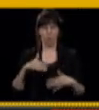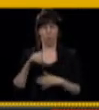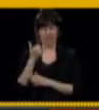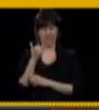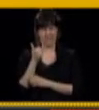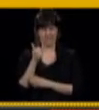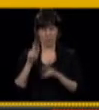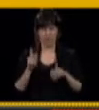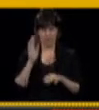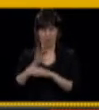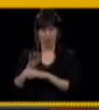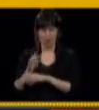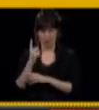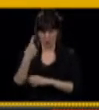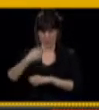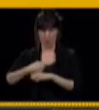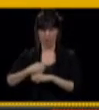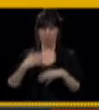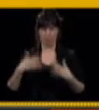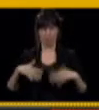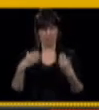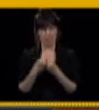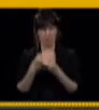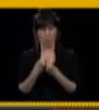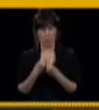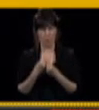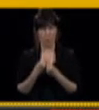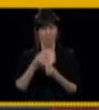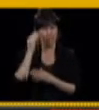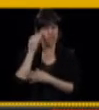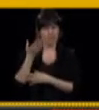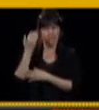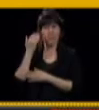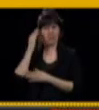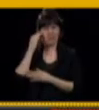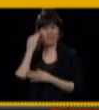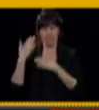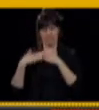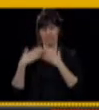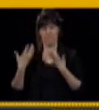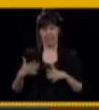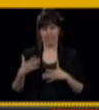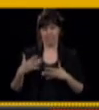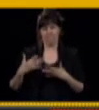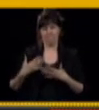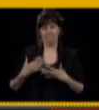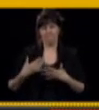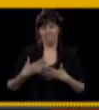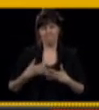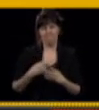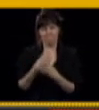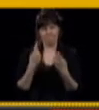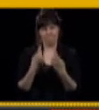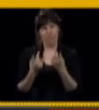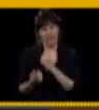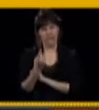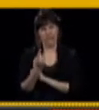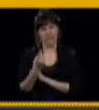avait beau avoir averti depuis quelques jours qu'on en viendrait l'eau mais bon il faut